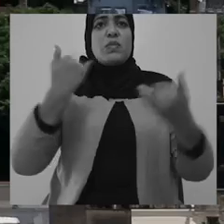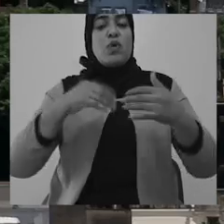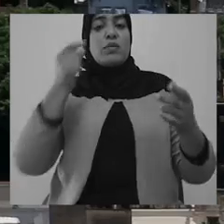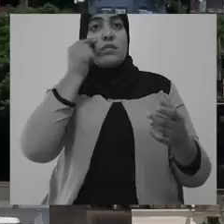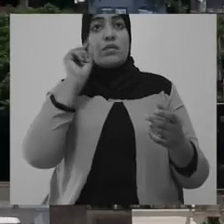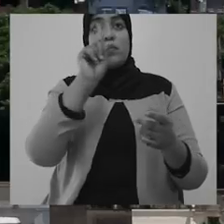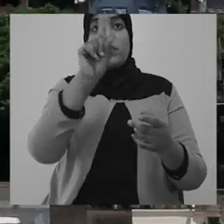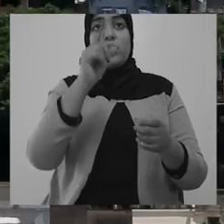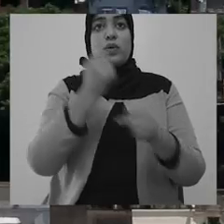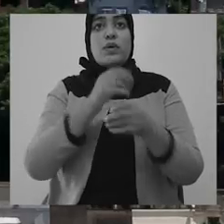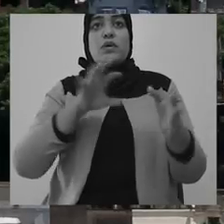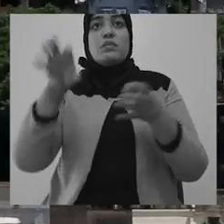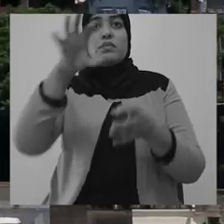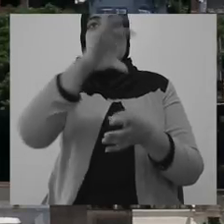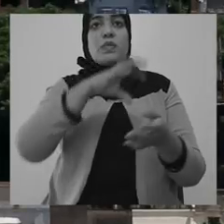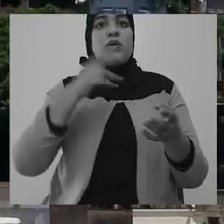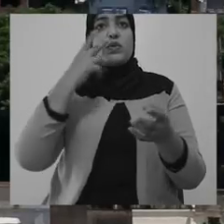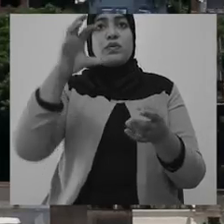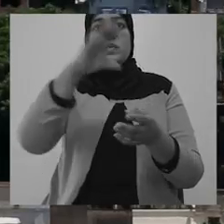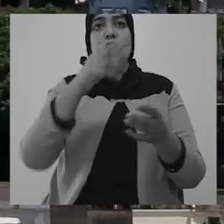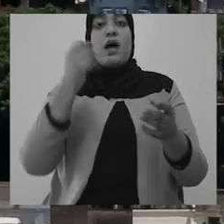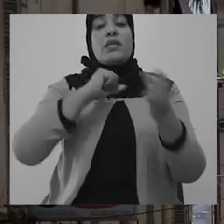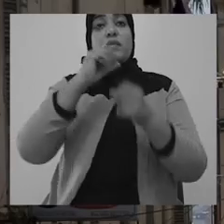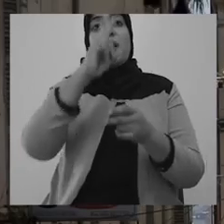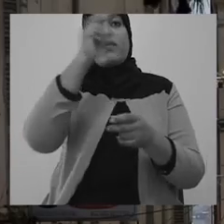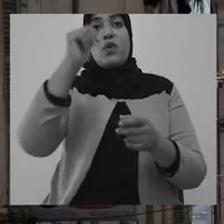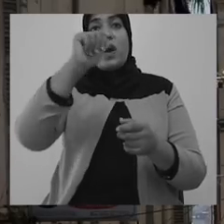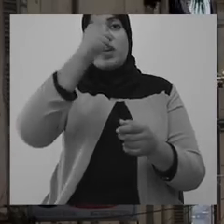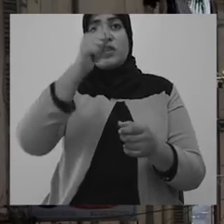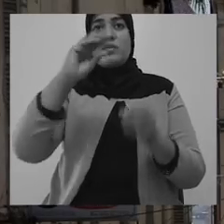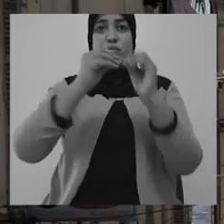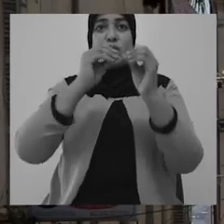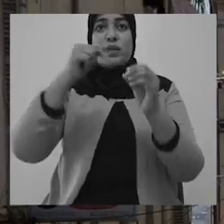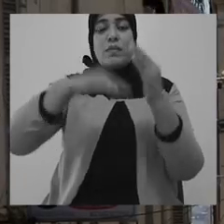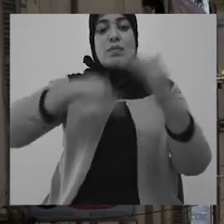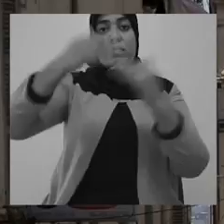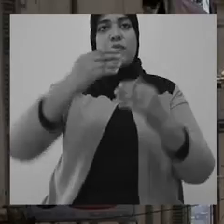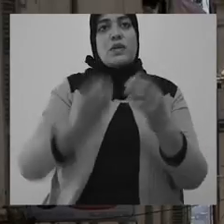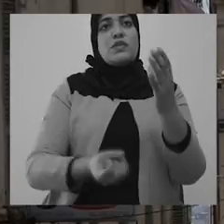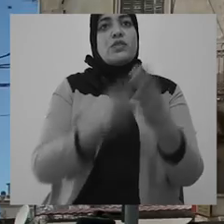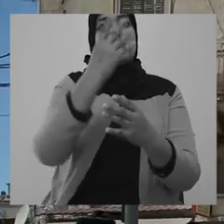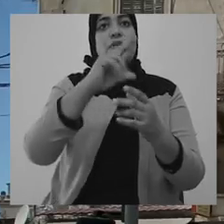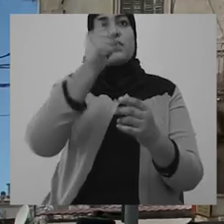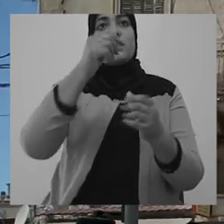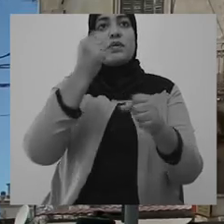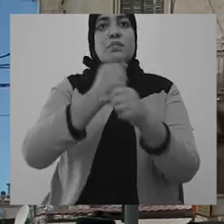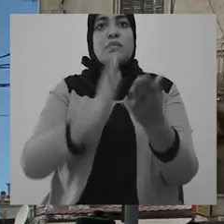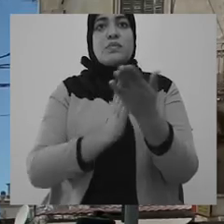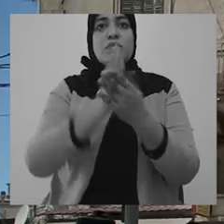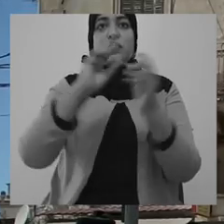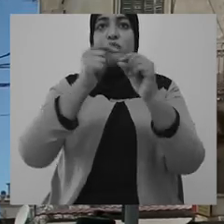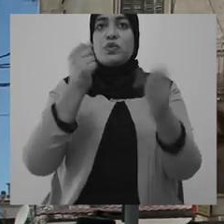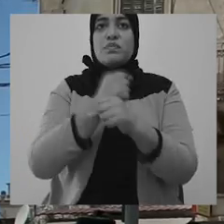région en concertation, on va dire, avec ces 3 pays depuis 2010. Et donc le projet Decide est